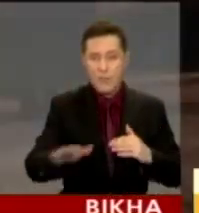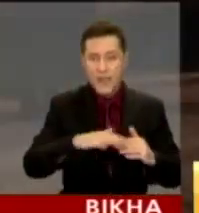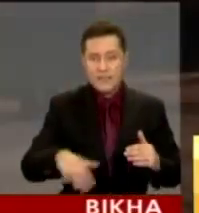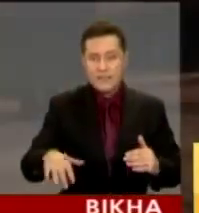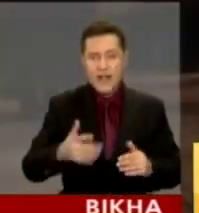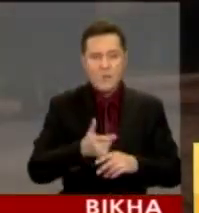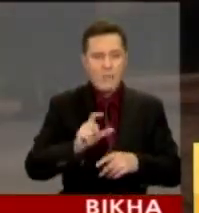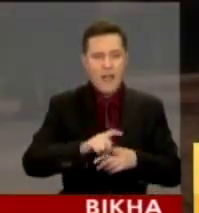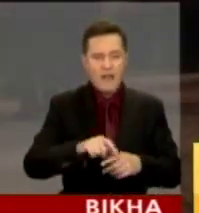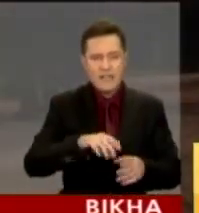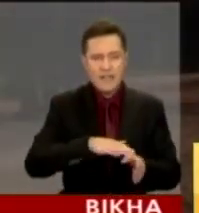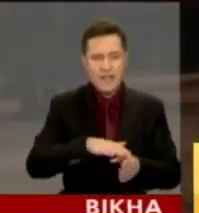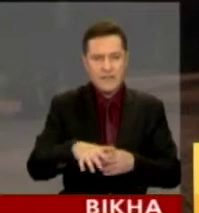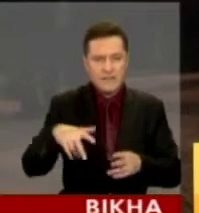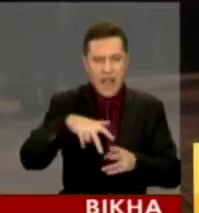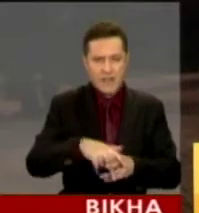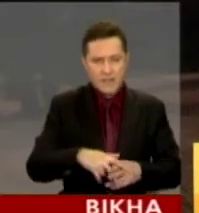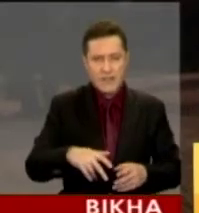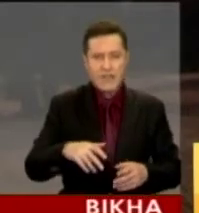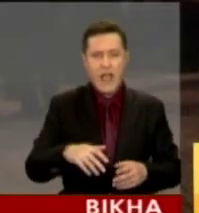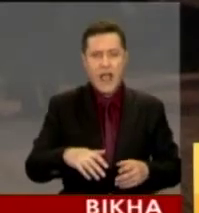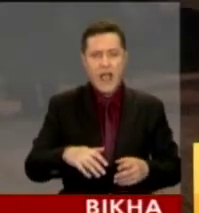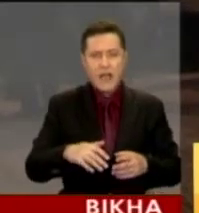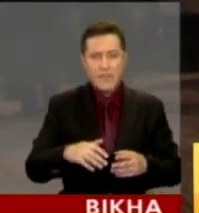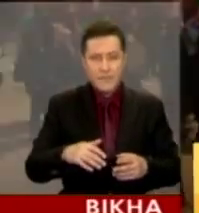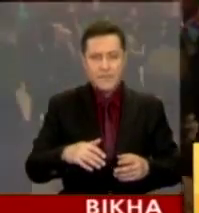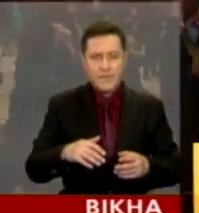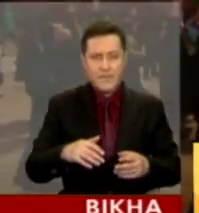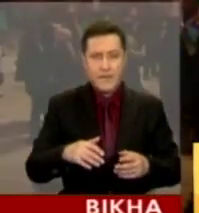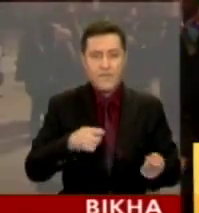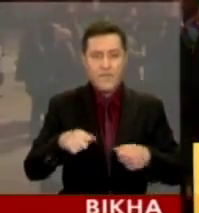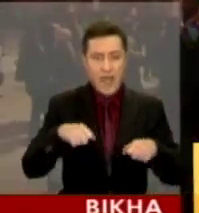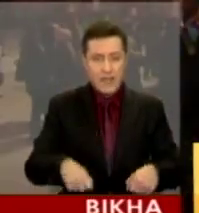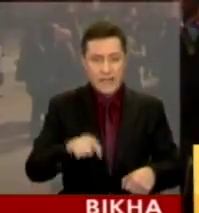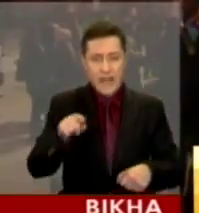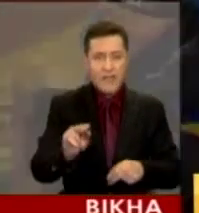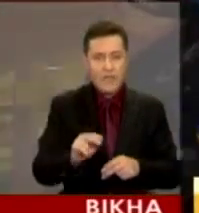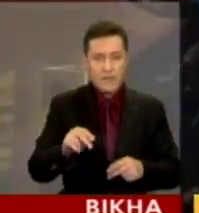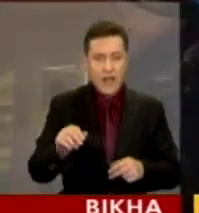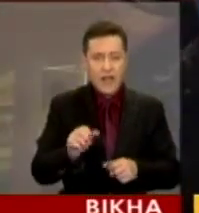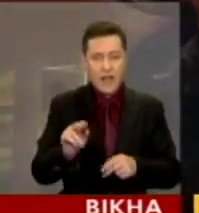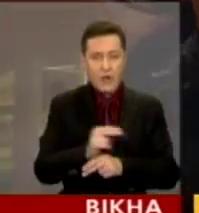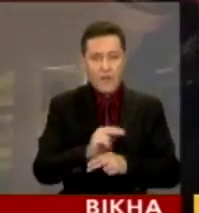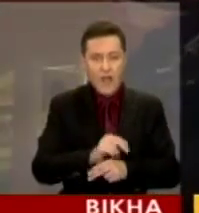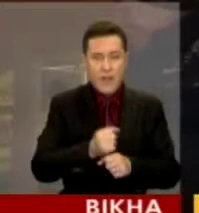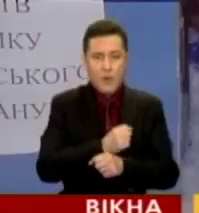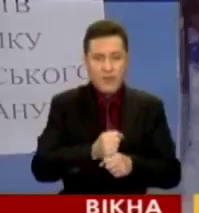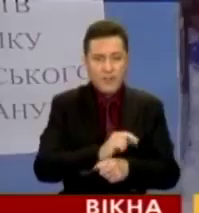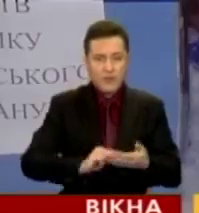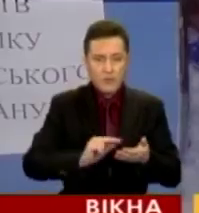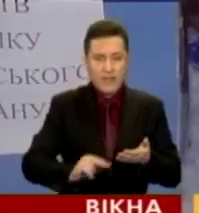за перезавантаження влади та звільнення побитого беркутівцями журналіста Валерія Гарагуца. На його лікування люди зібрали понад 7000